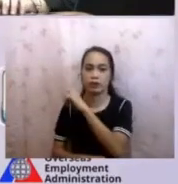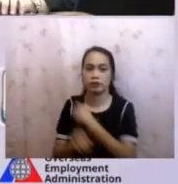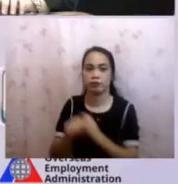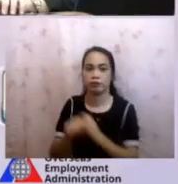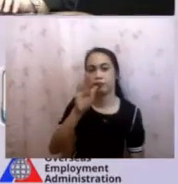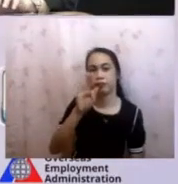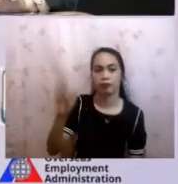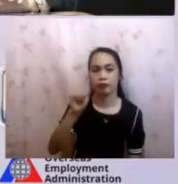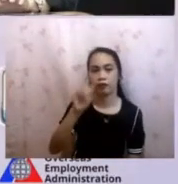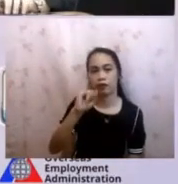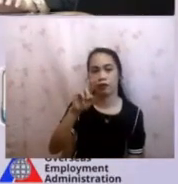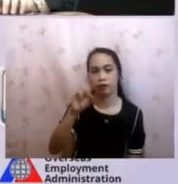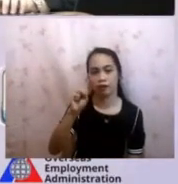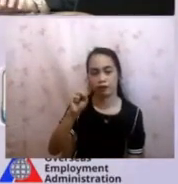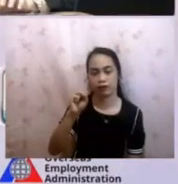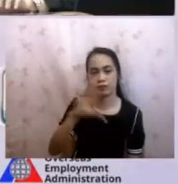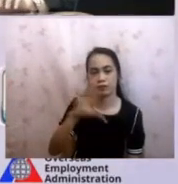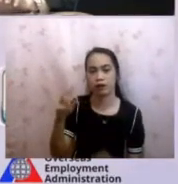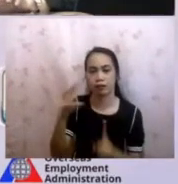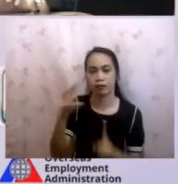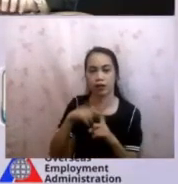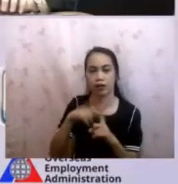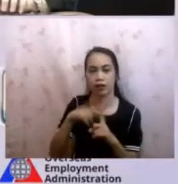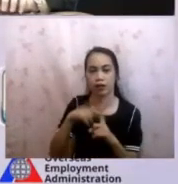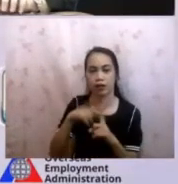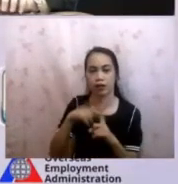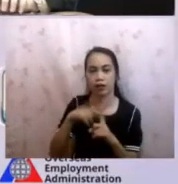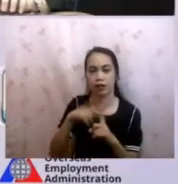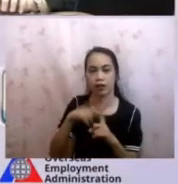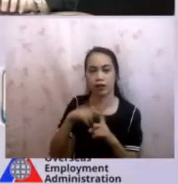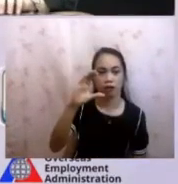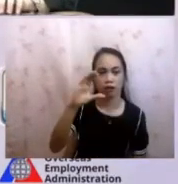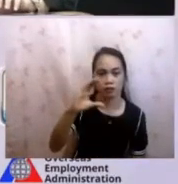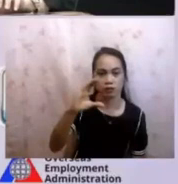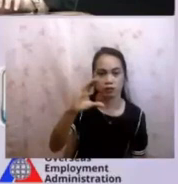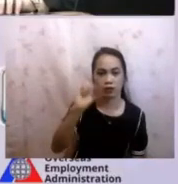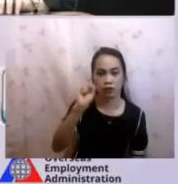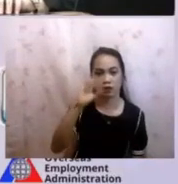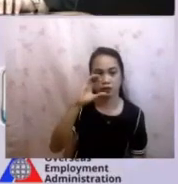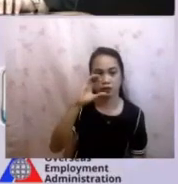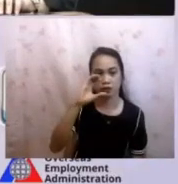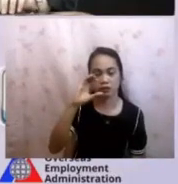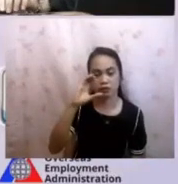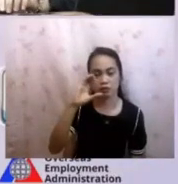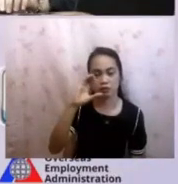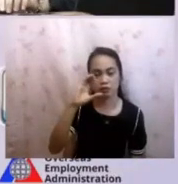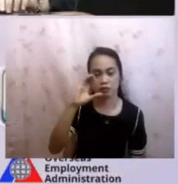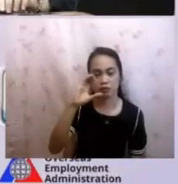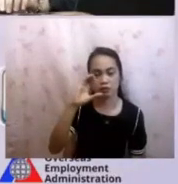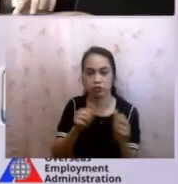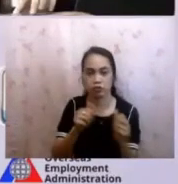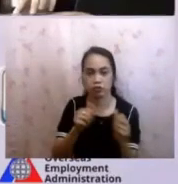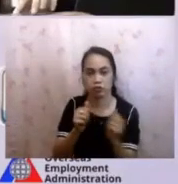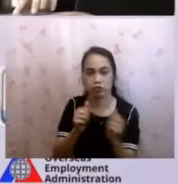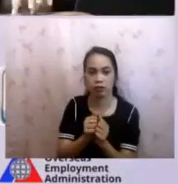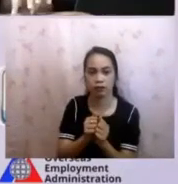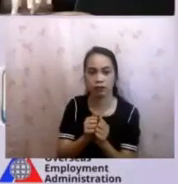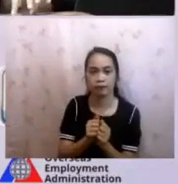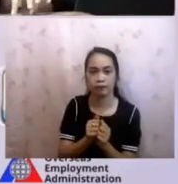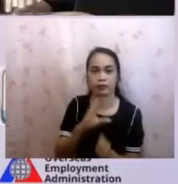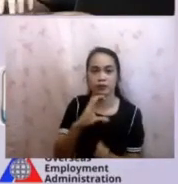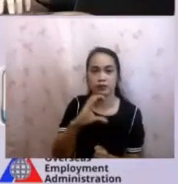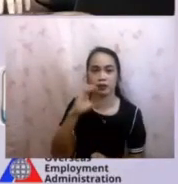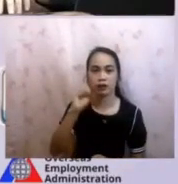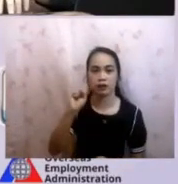strictly and dapat pang employer ragid siya. Pang pangitag trabaho ragid ang reason nga nung makuha ka ato nga